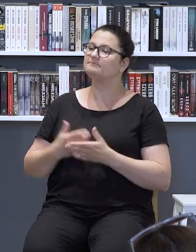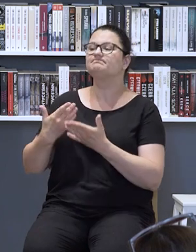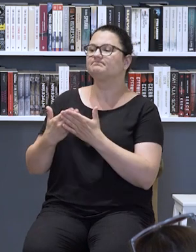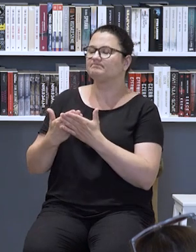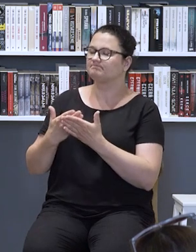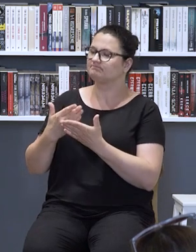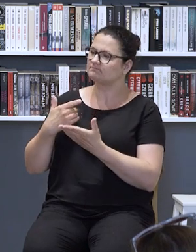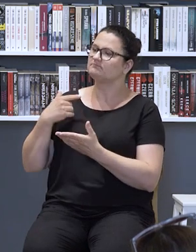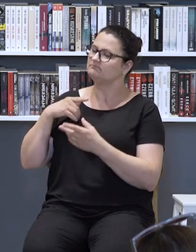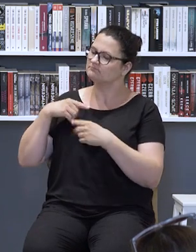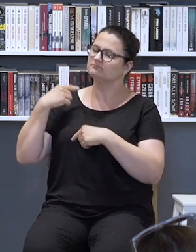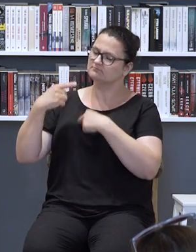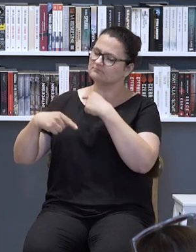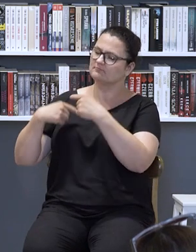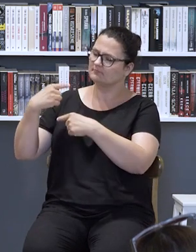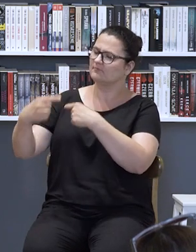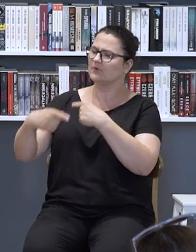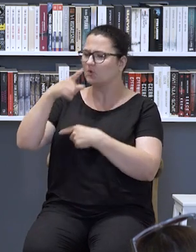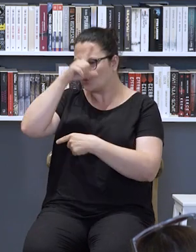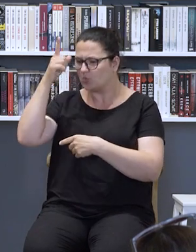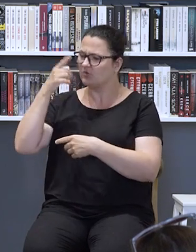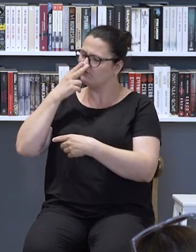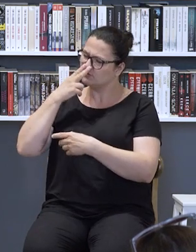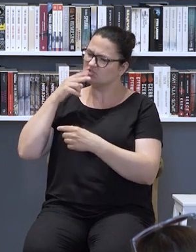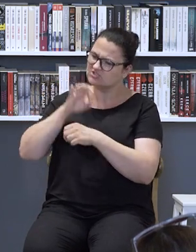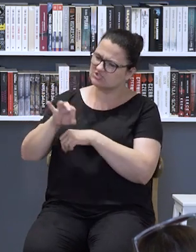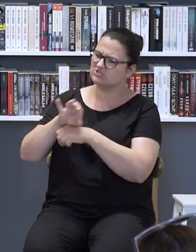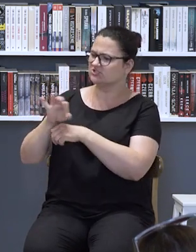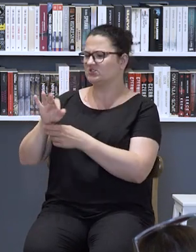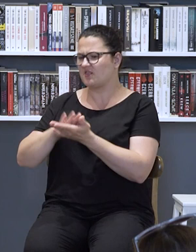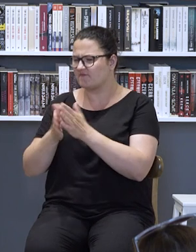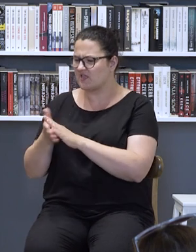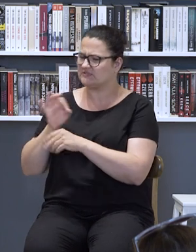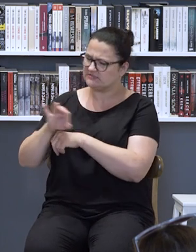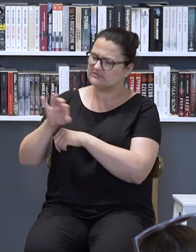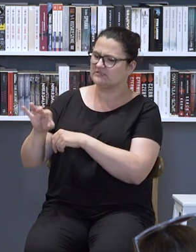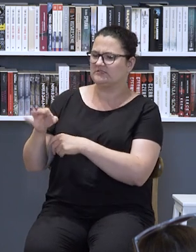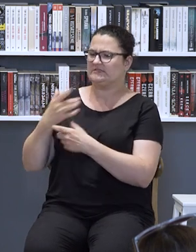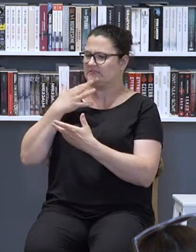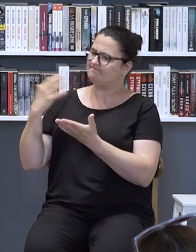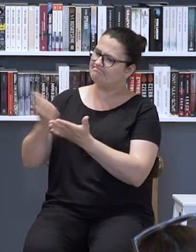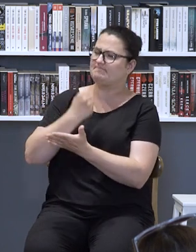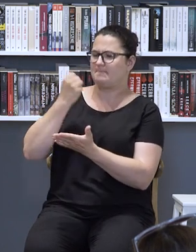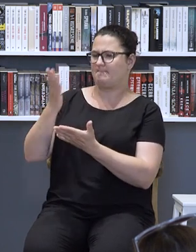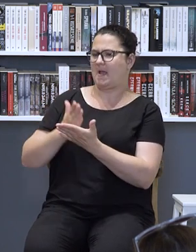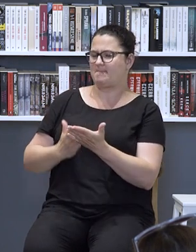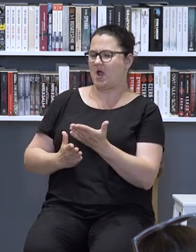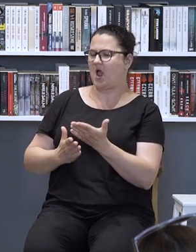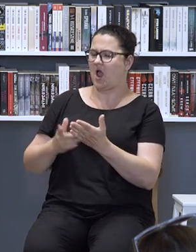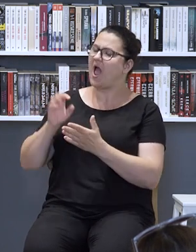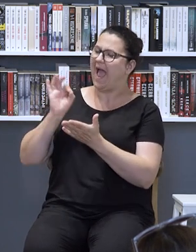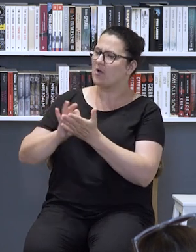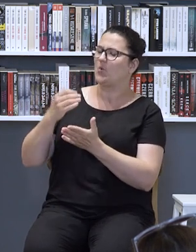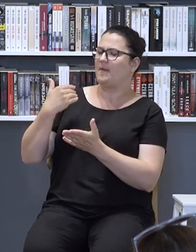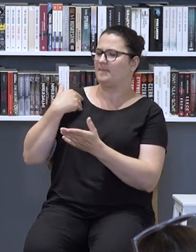Ponieważ jakby właśnie przez pokolenia ci ludzie się krzywdzą, próbując jakby zdobyć tę mapę, w pewnym momencie jeden